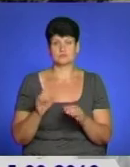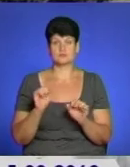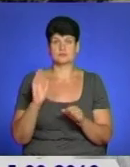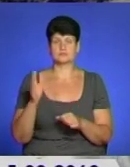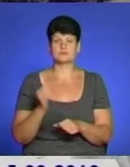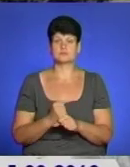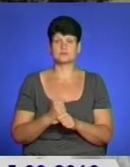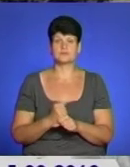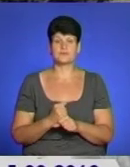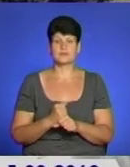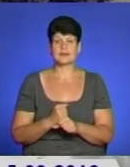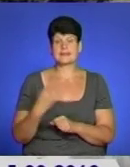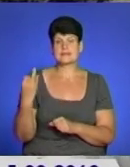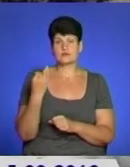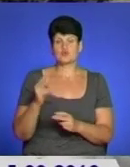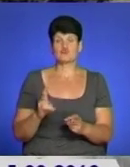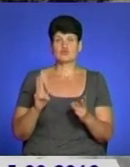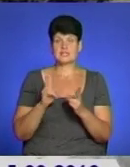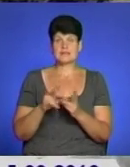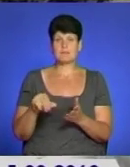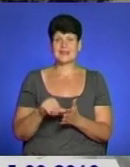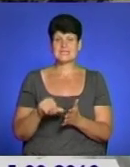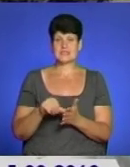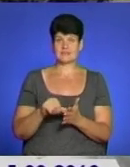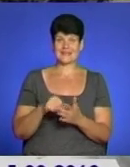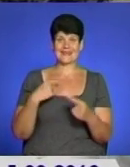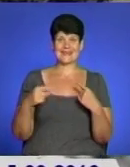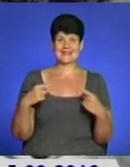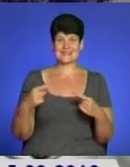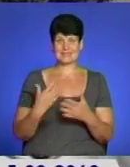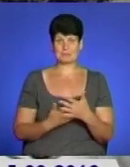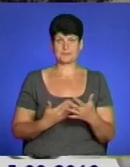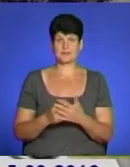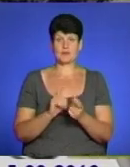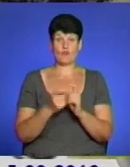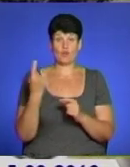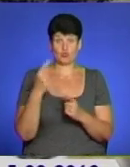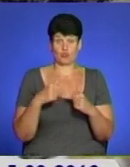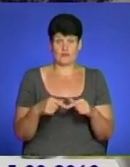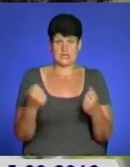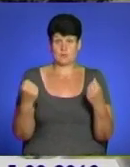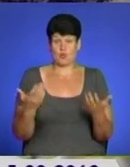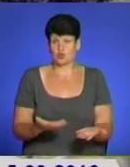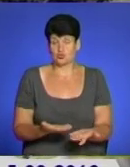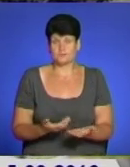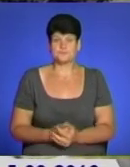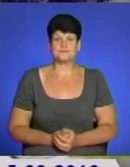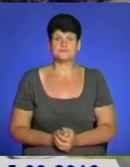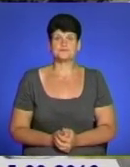є цікаво, що зустрілися представники різних стилів боротьби в одному виді спорту. Тобто